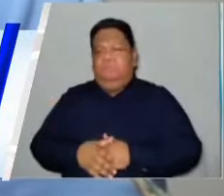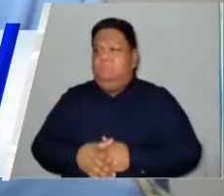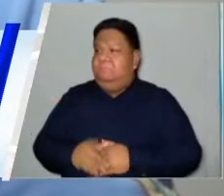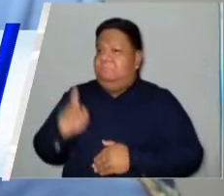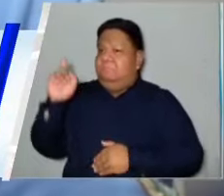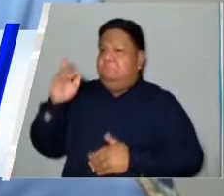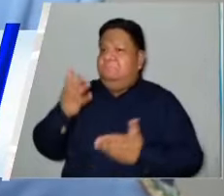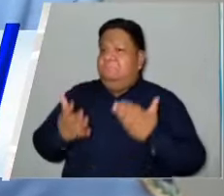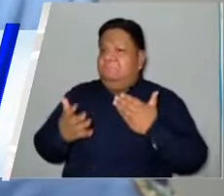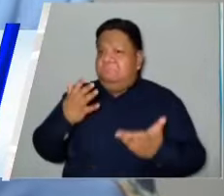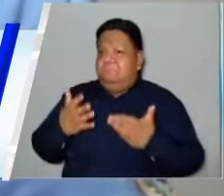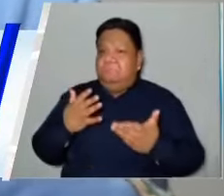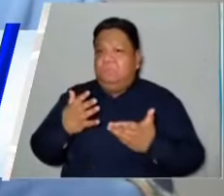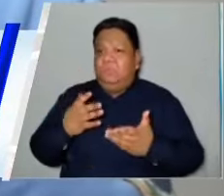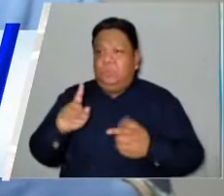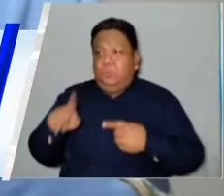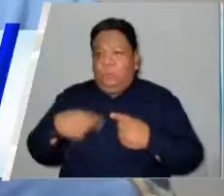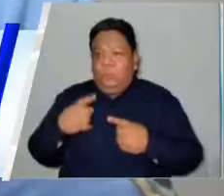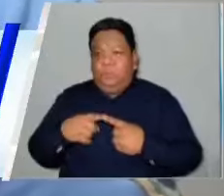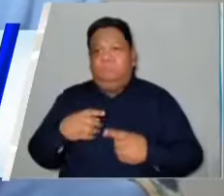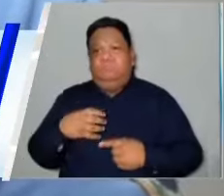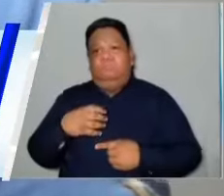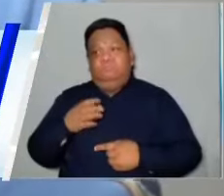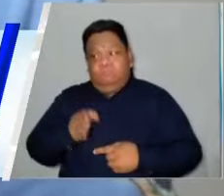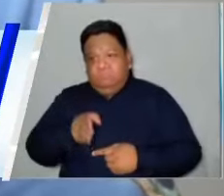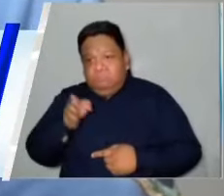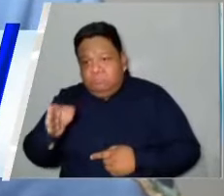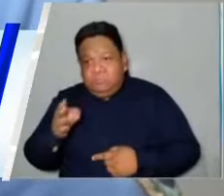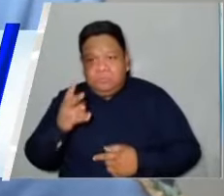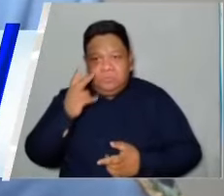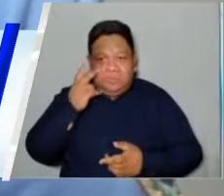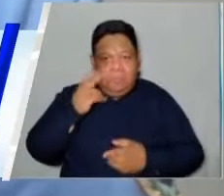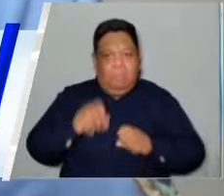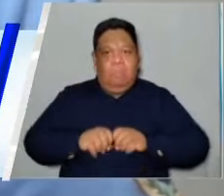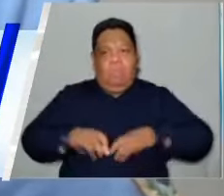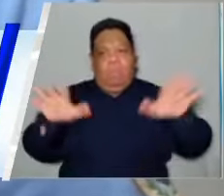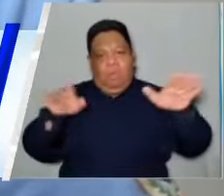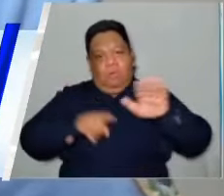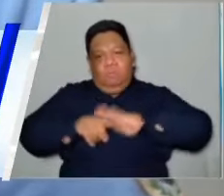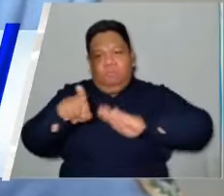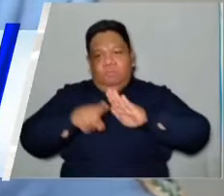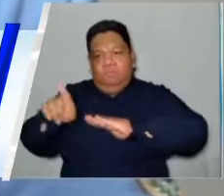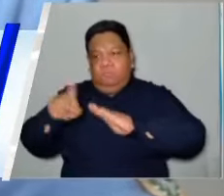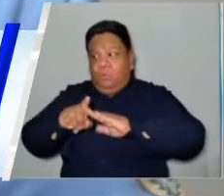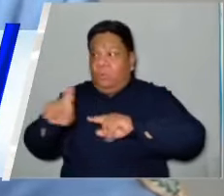na iikot. Siguro napupulasan din pag nakalayo na, doon sila